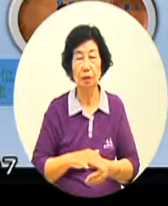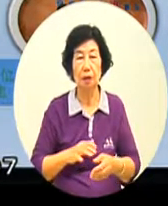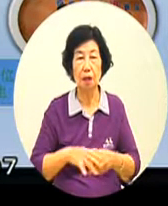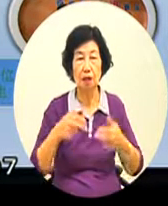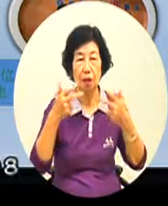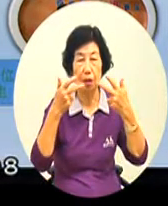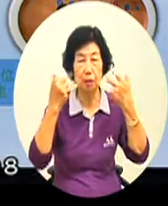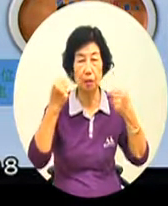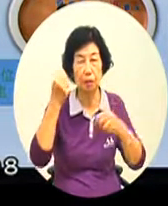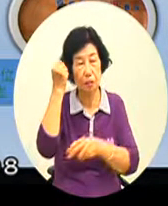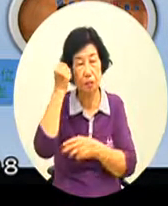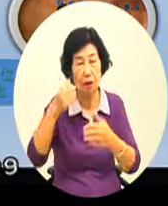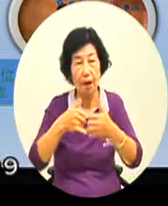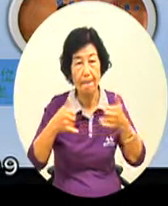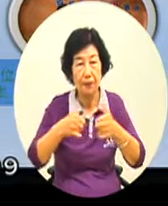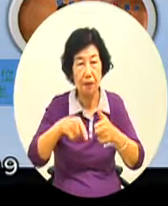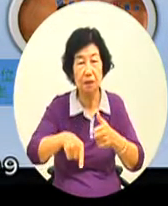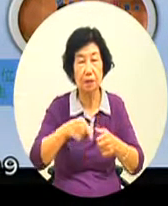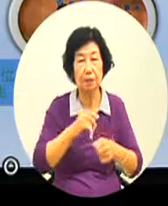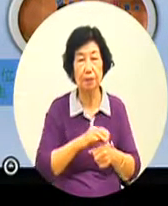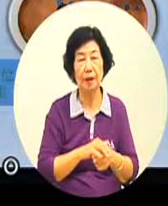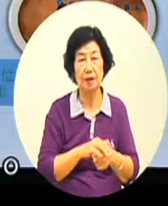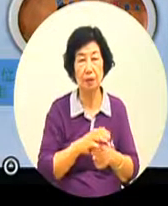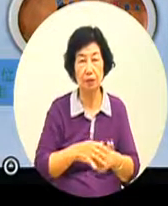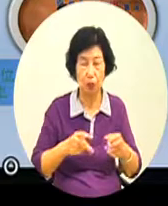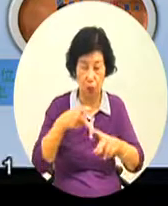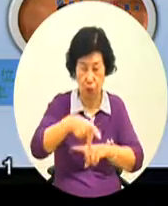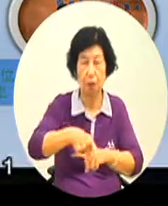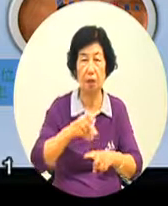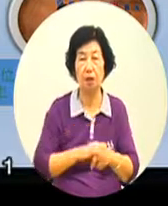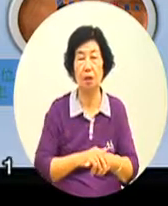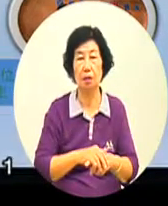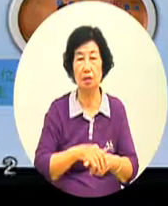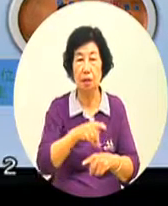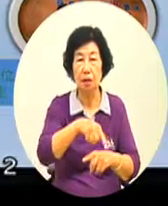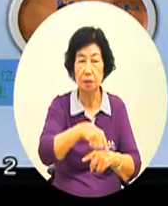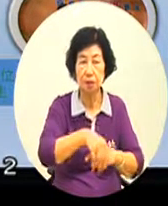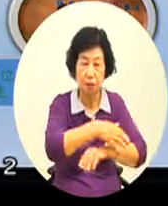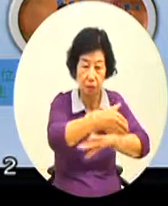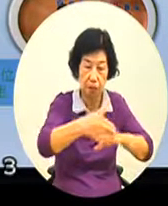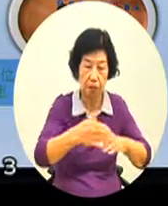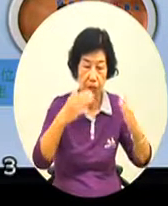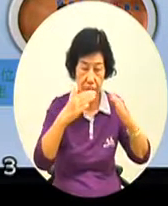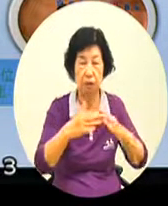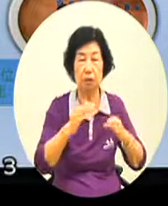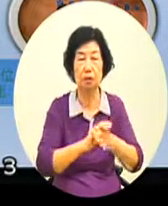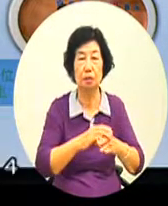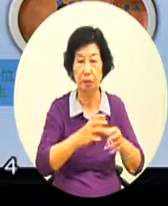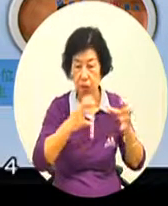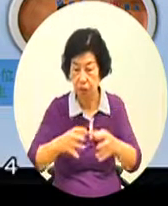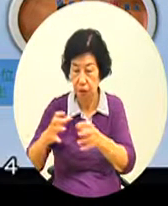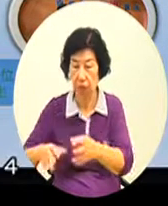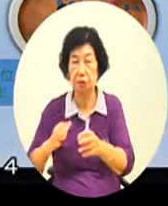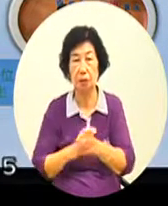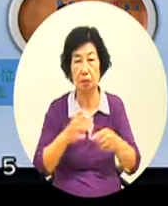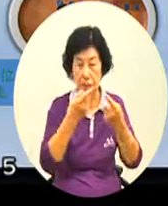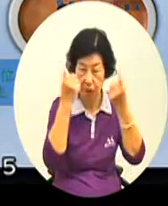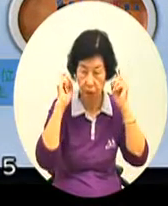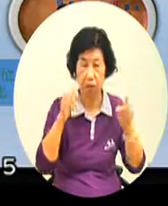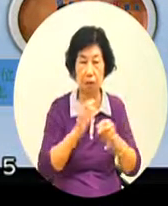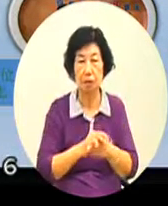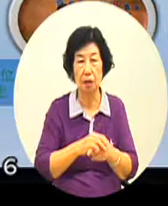识系统呢，也跨出了一大步。目前也有几个县市的部落大学也表示有意愿呢，跟